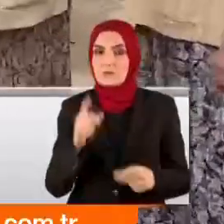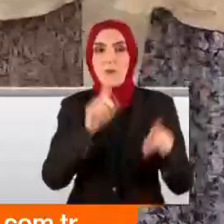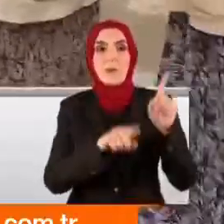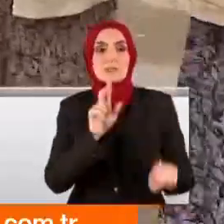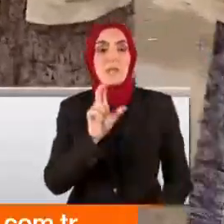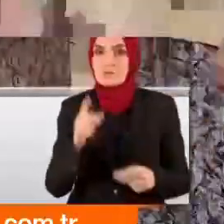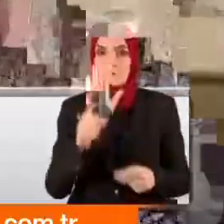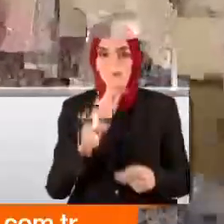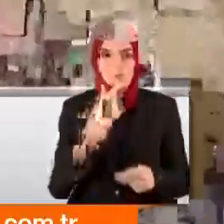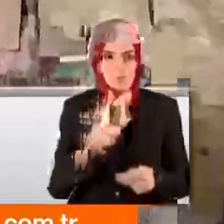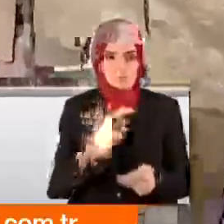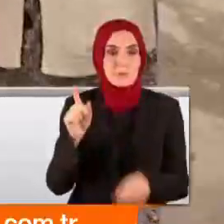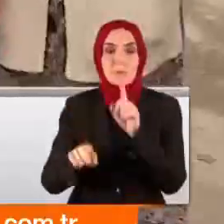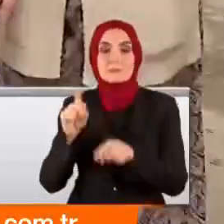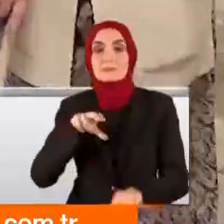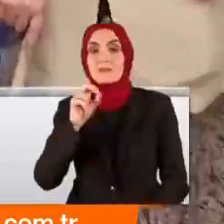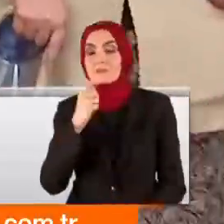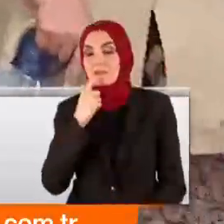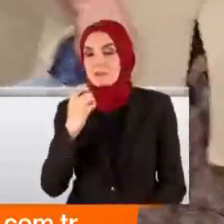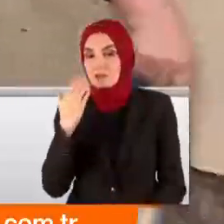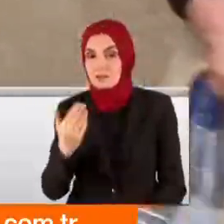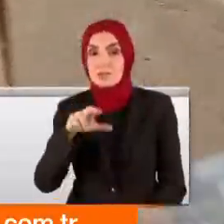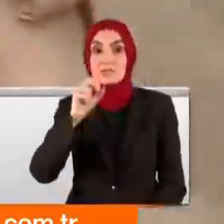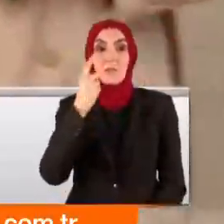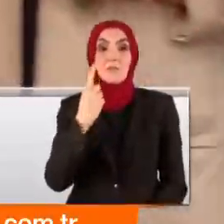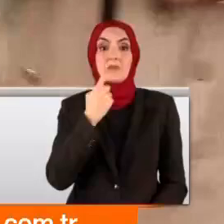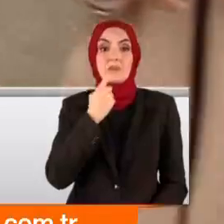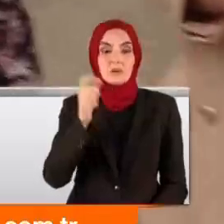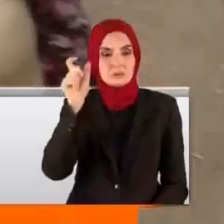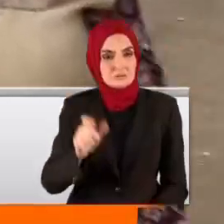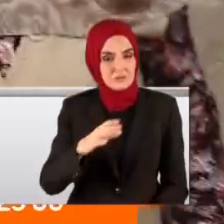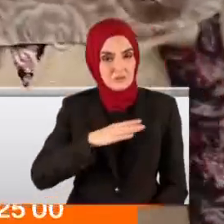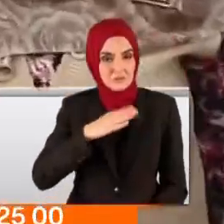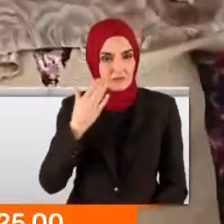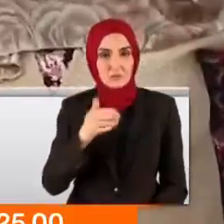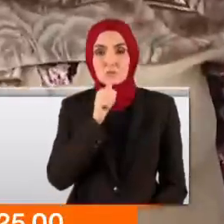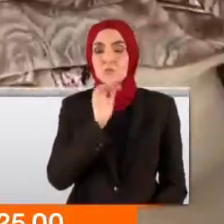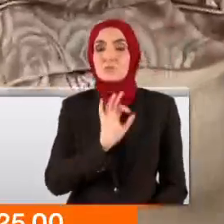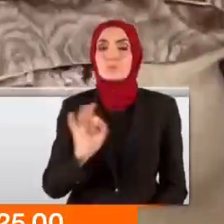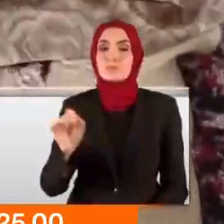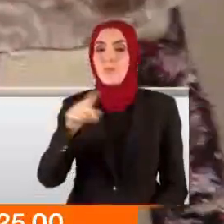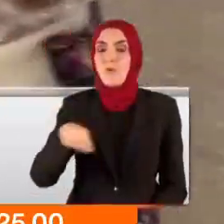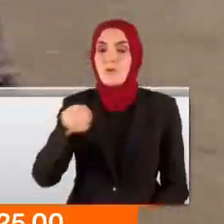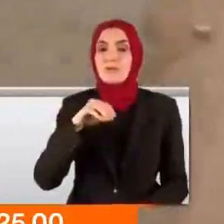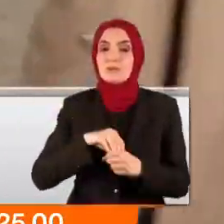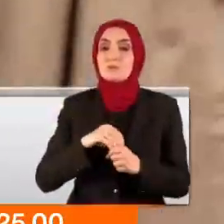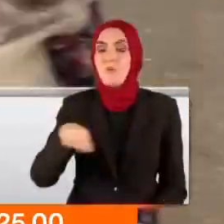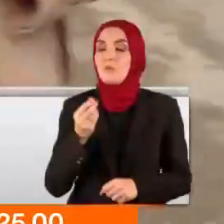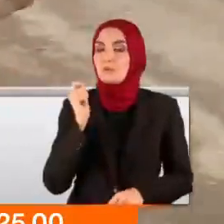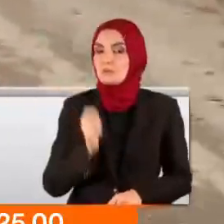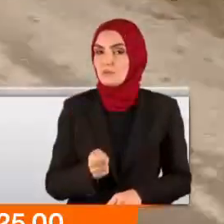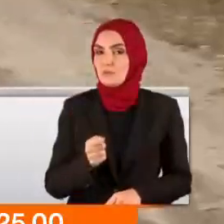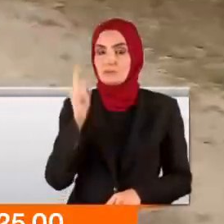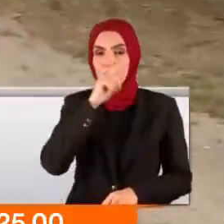kimi 80 yaşında, hatta aralarında 81 yaşında olan da var. Haliyle susuzluk onlar için daha zor. Çünkü ellerindeki